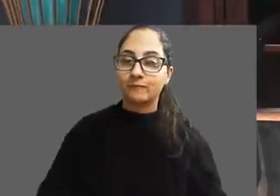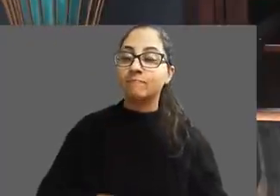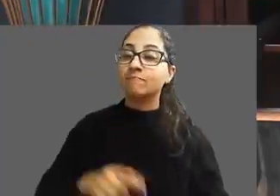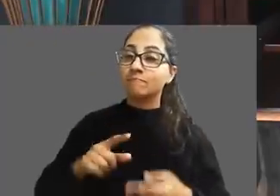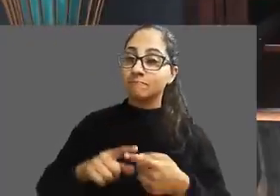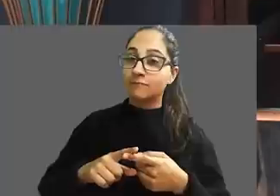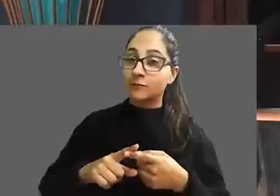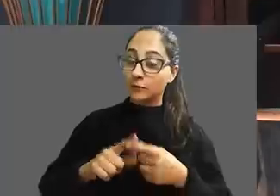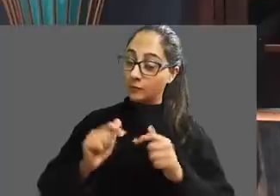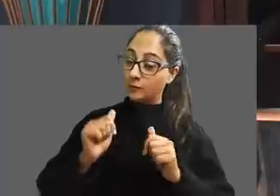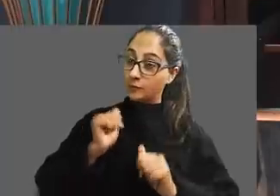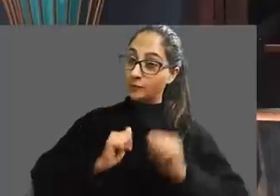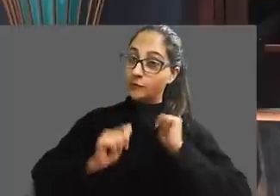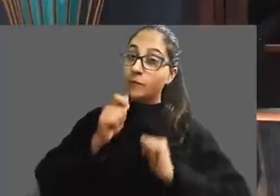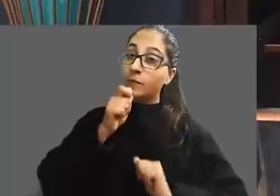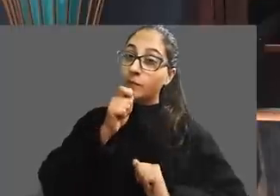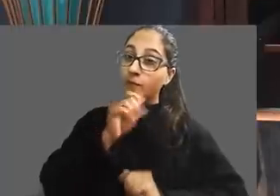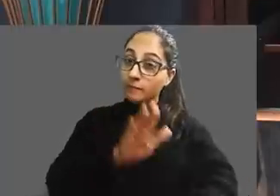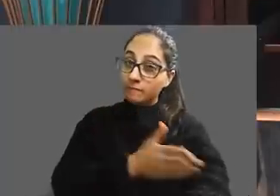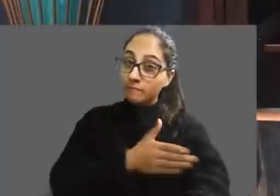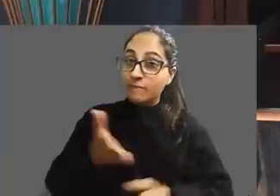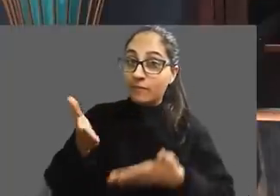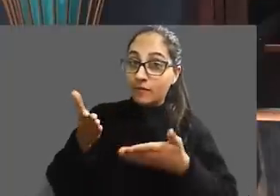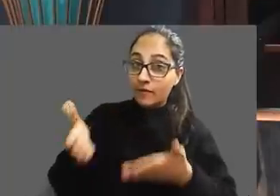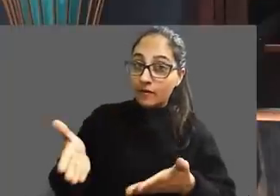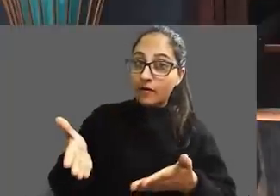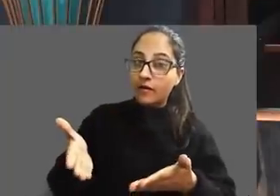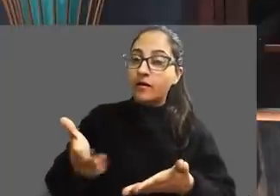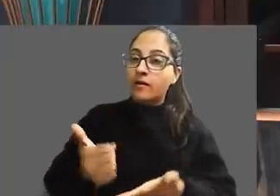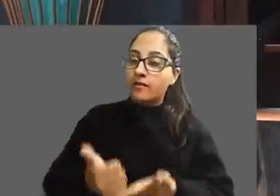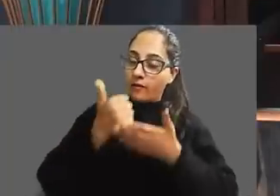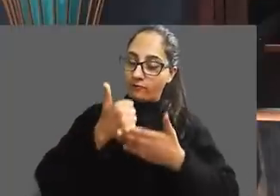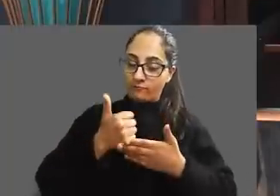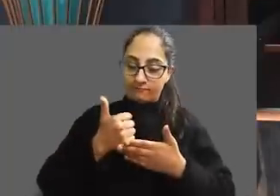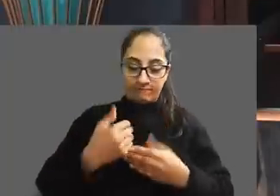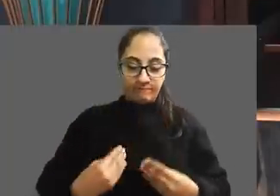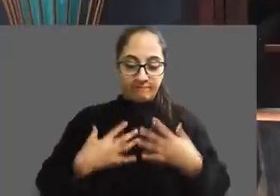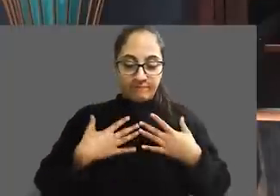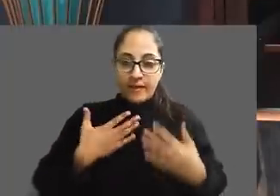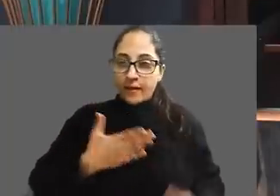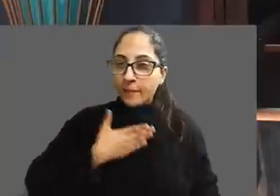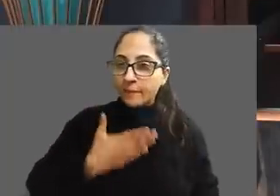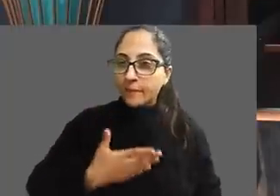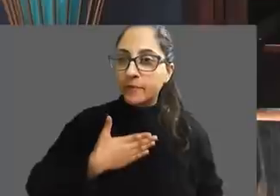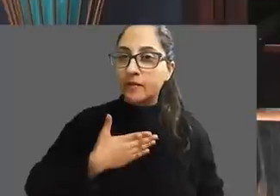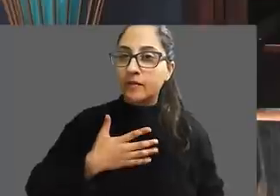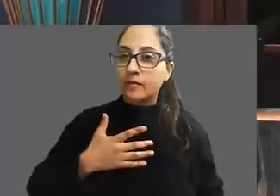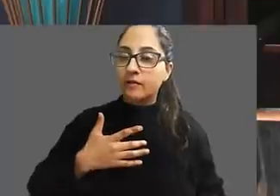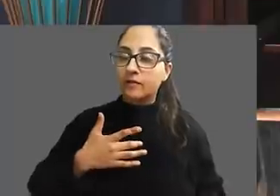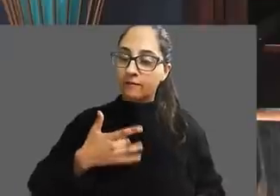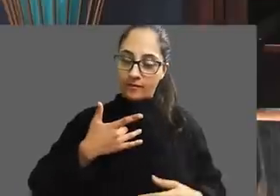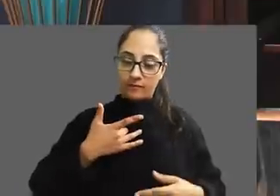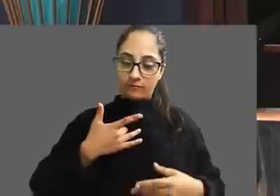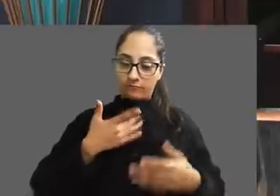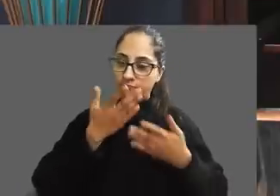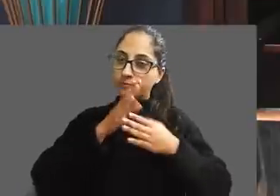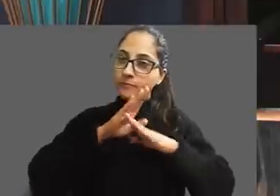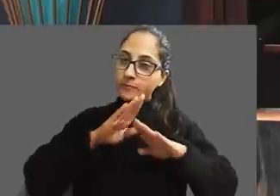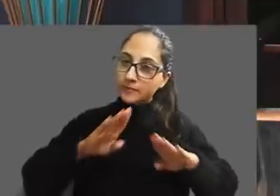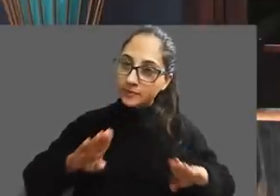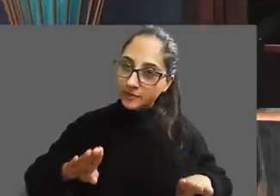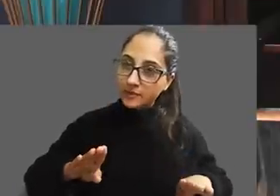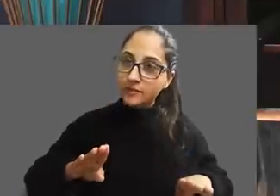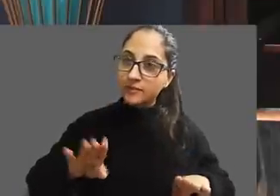بود. و این یک قصیده ای است که در زندگیم یادگار خواهد ماند و با خواندنش و یا